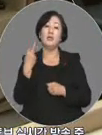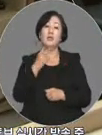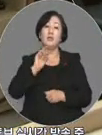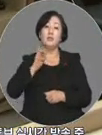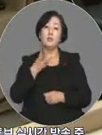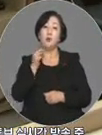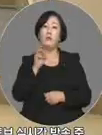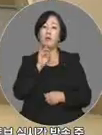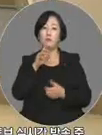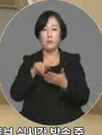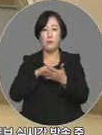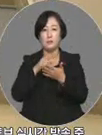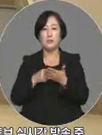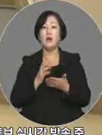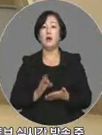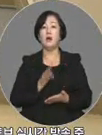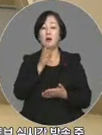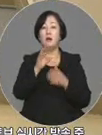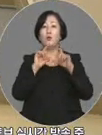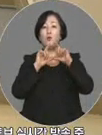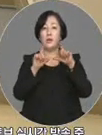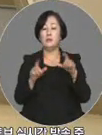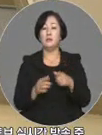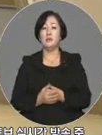2300만원만 배상하라고 판시했습니다